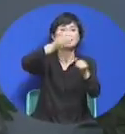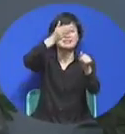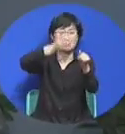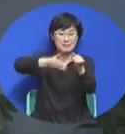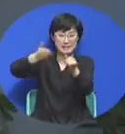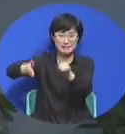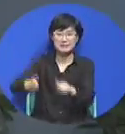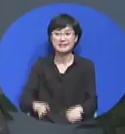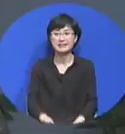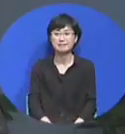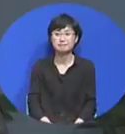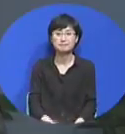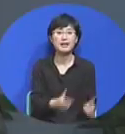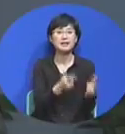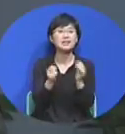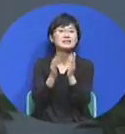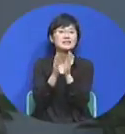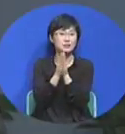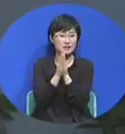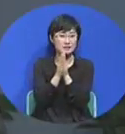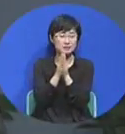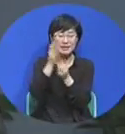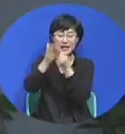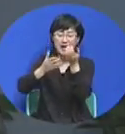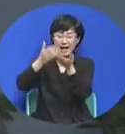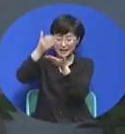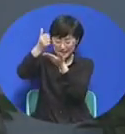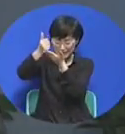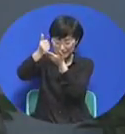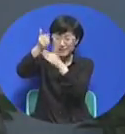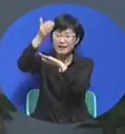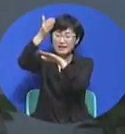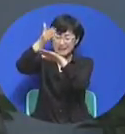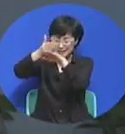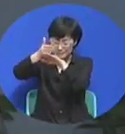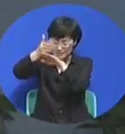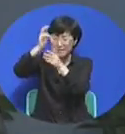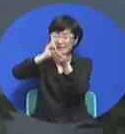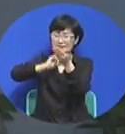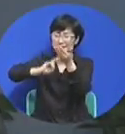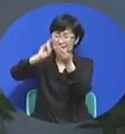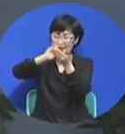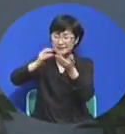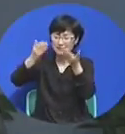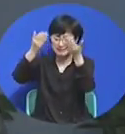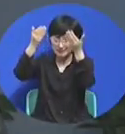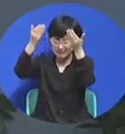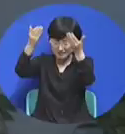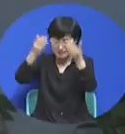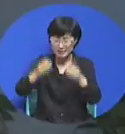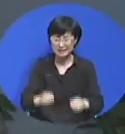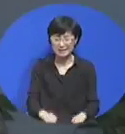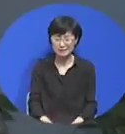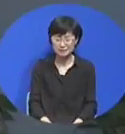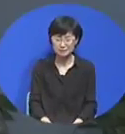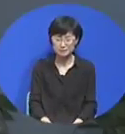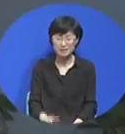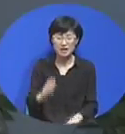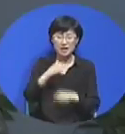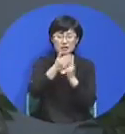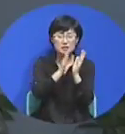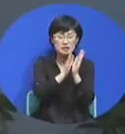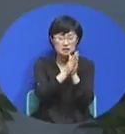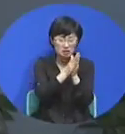as your covenant. 기도하겠습니다. Let us pray. 하나님께 감사 찬양을 드립니다. God, we thank you and we give you our praise.